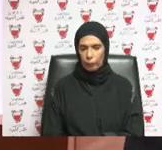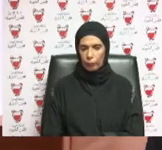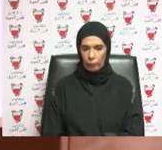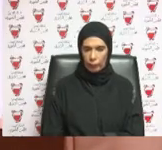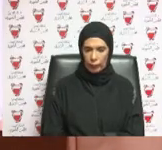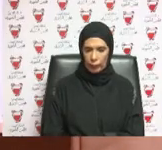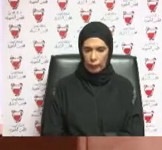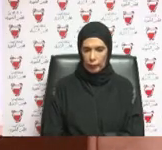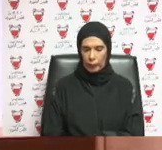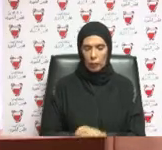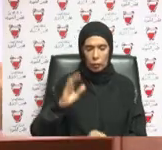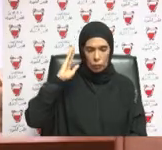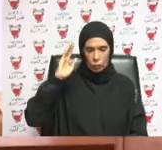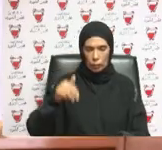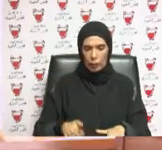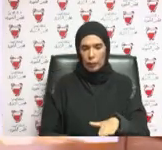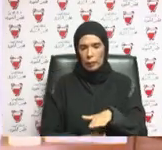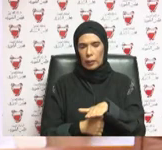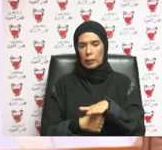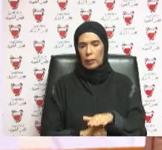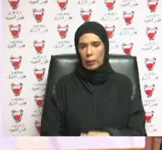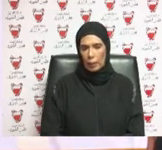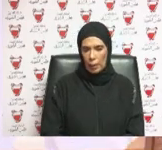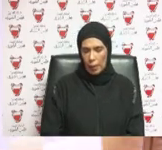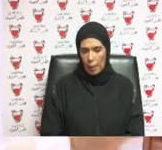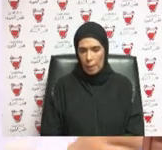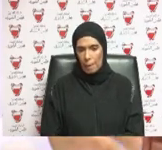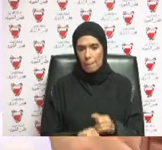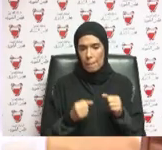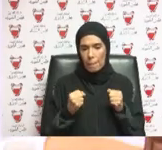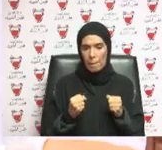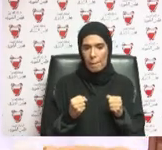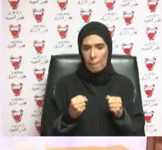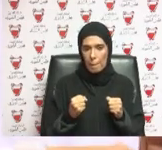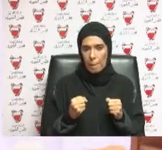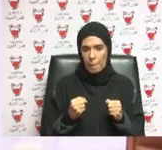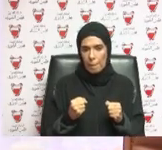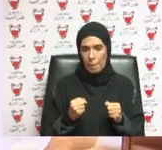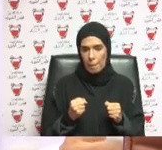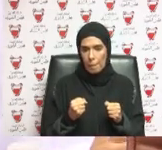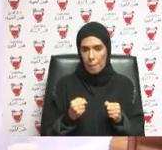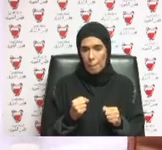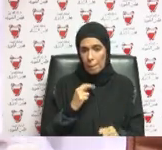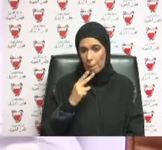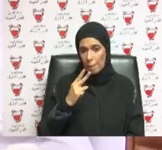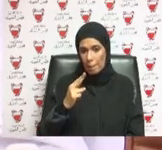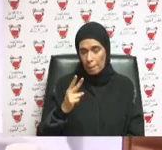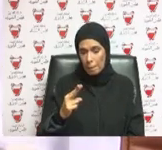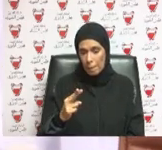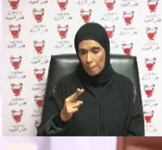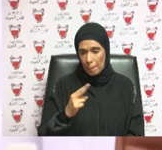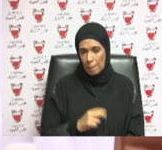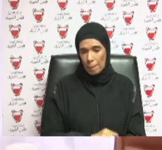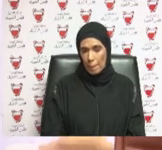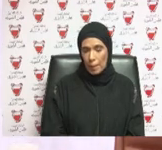الرحيم، شكرا معالي الرئيس. صراحة وايد صعب ان الانسان يعني يتكلم عن قالي